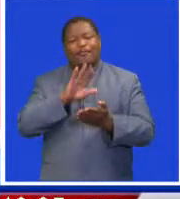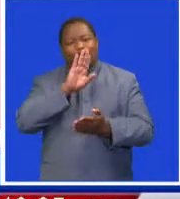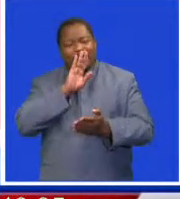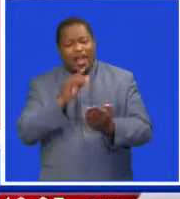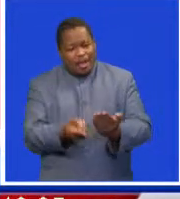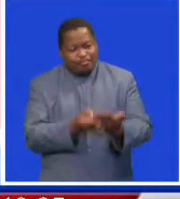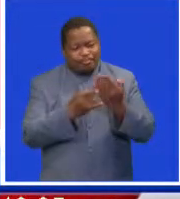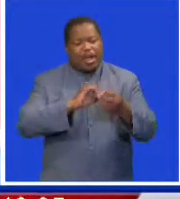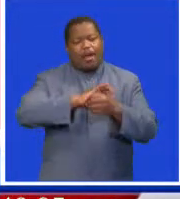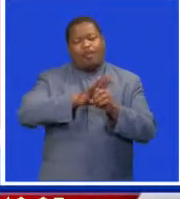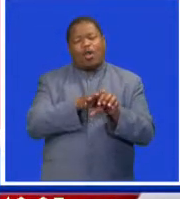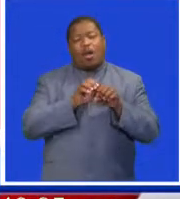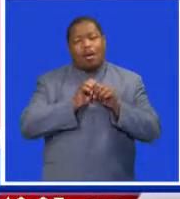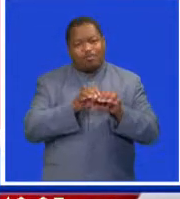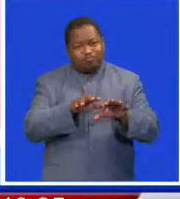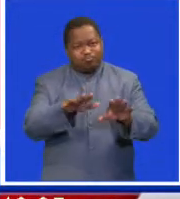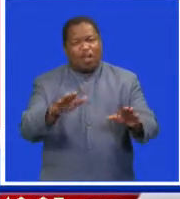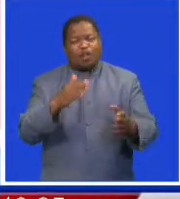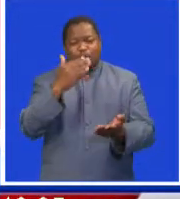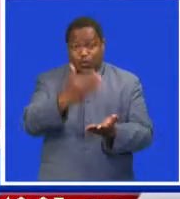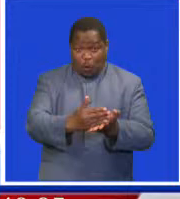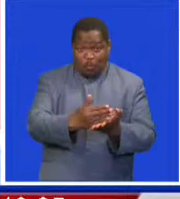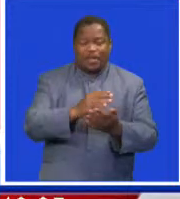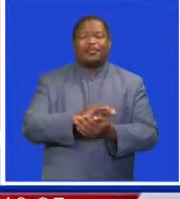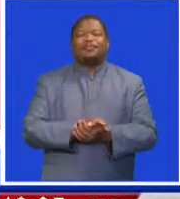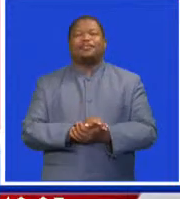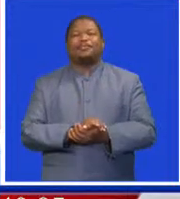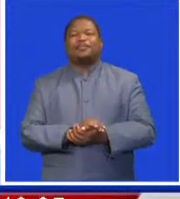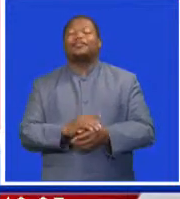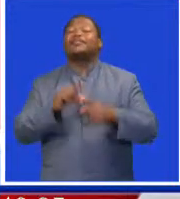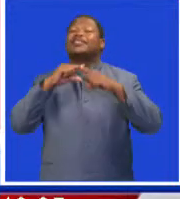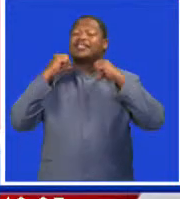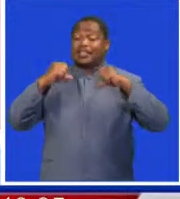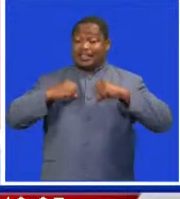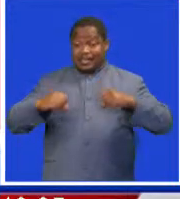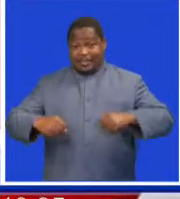labathathu labashumayele uma bavula umbhalo bebavula amavesi